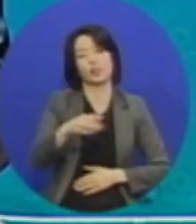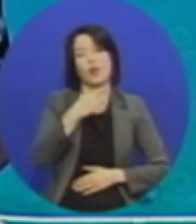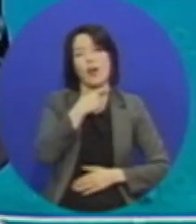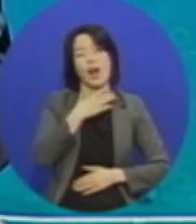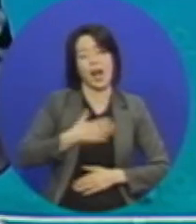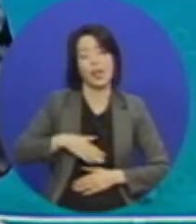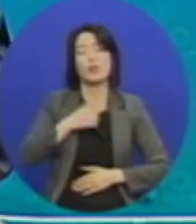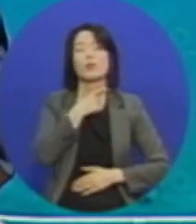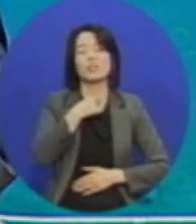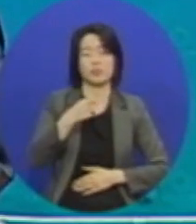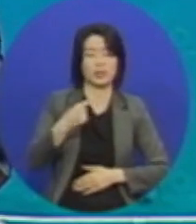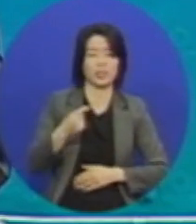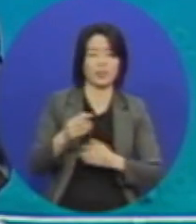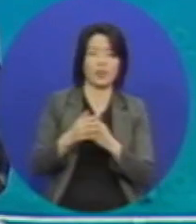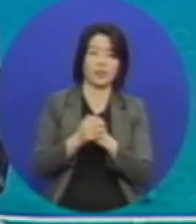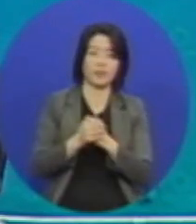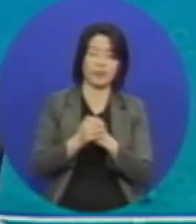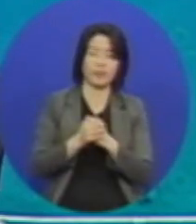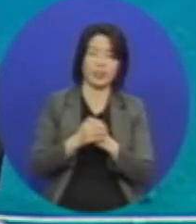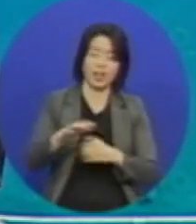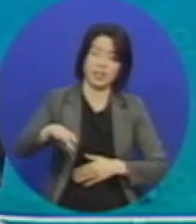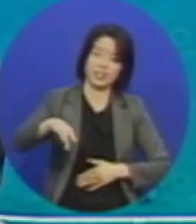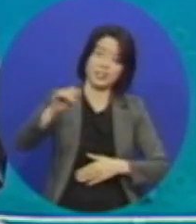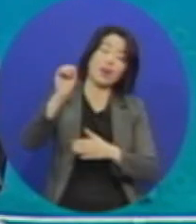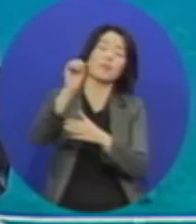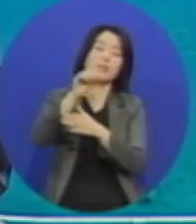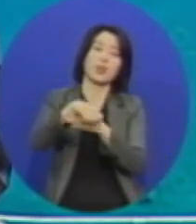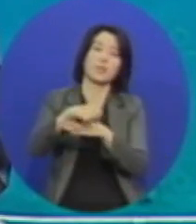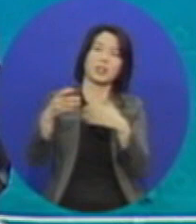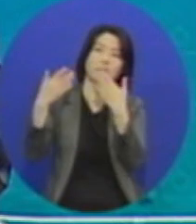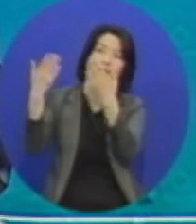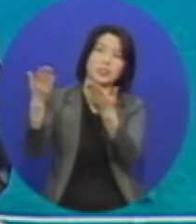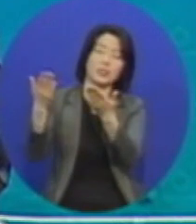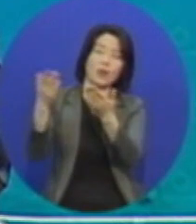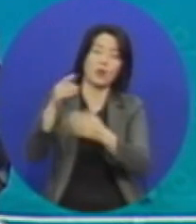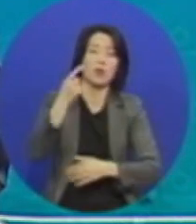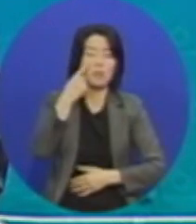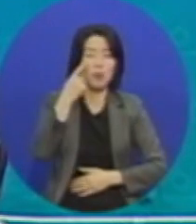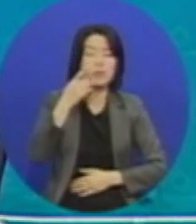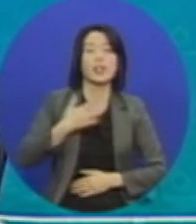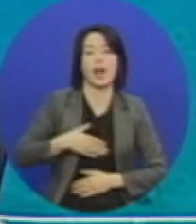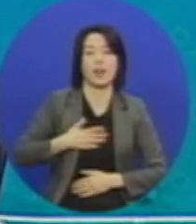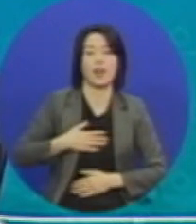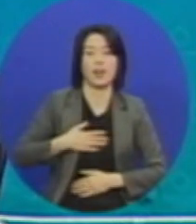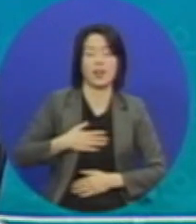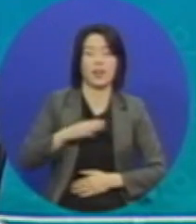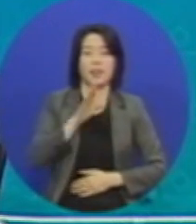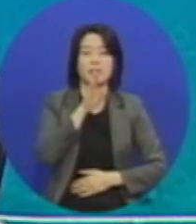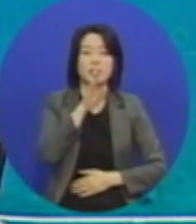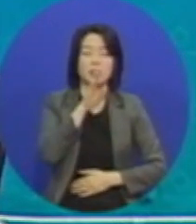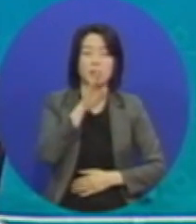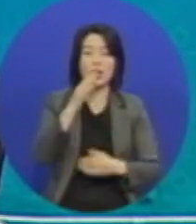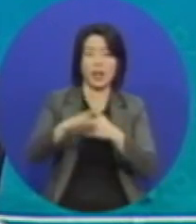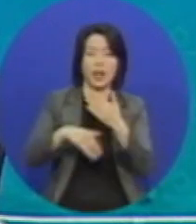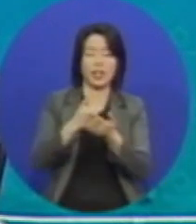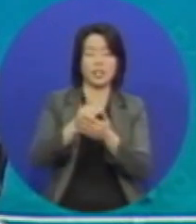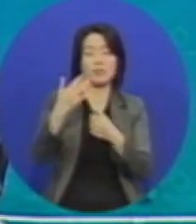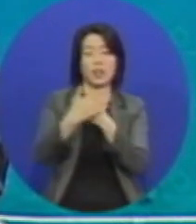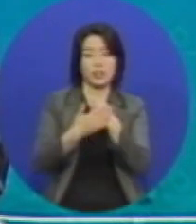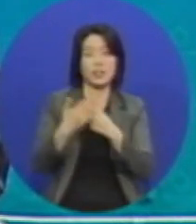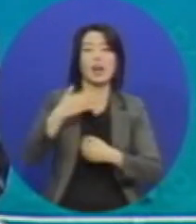거에요 첫 열매 드리는 것 보면 알 수 있다고 말입니다 정말 하나님의 은혜를